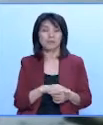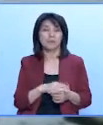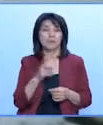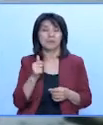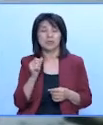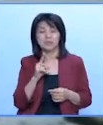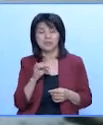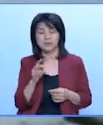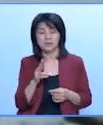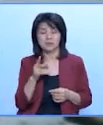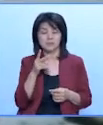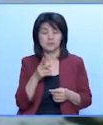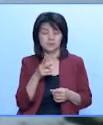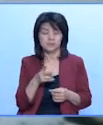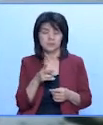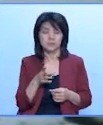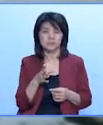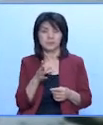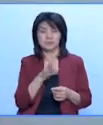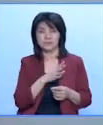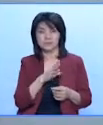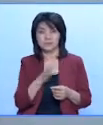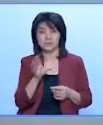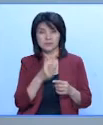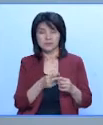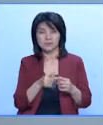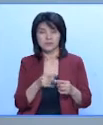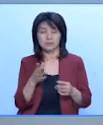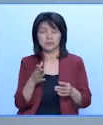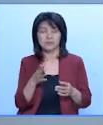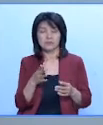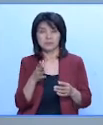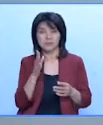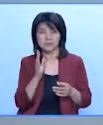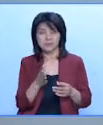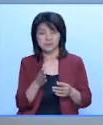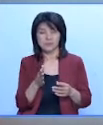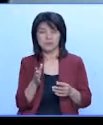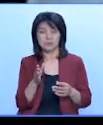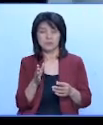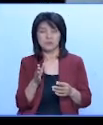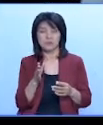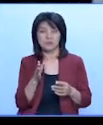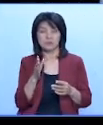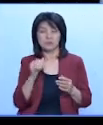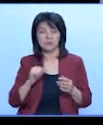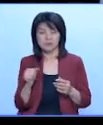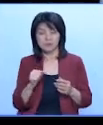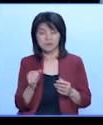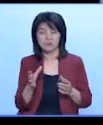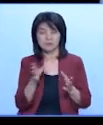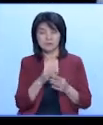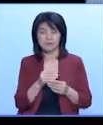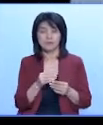2-ші дүниежүзілік соғыста жауларына дес бермей ерлікпен шайқасады. Алайда ұрыс алаңындағы қиын күндер мен жанындағы достарының ажалына куә